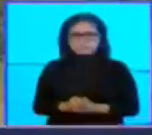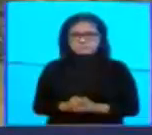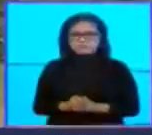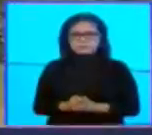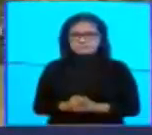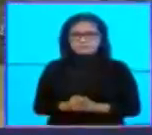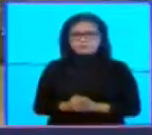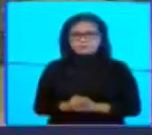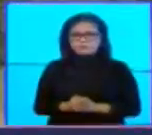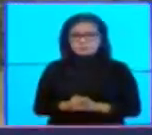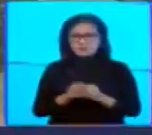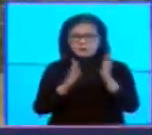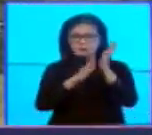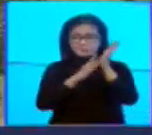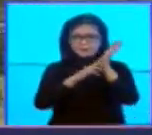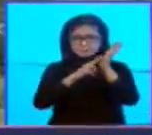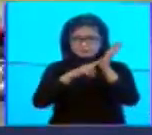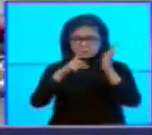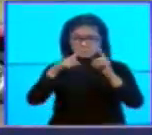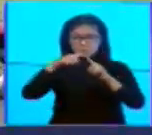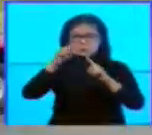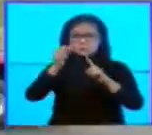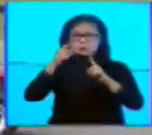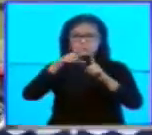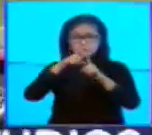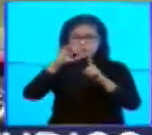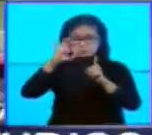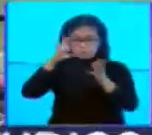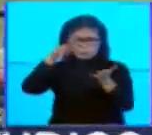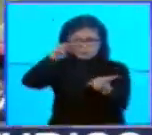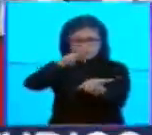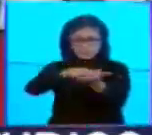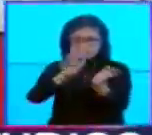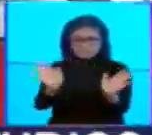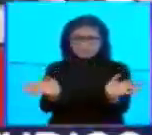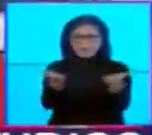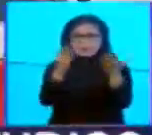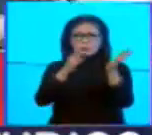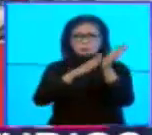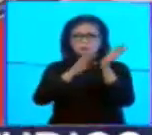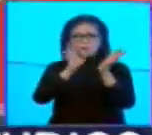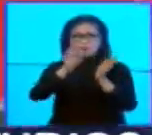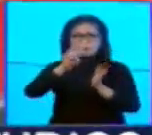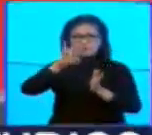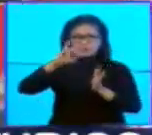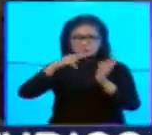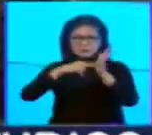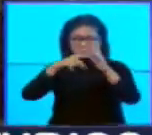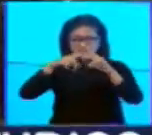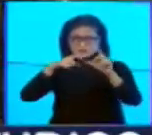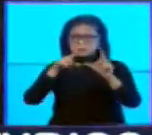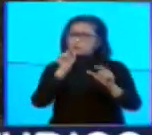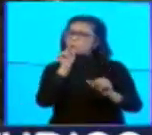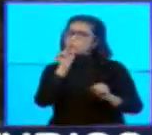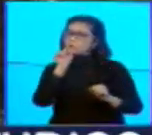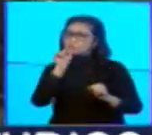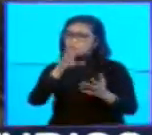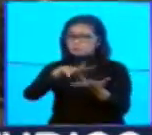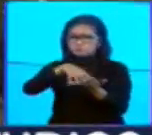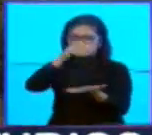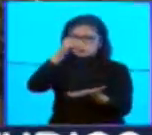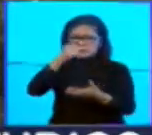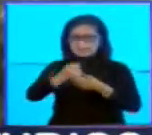MNC Studios International TBK resmi mulai membangun Movieland sebagai pusat industri film dan drama seri kelas dunia pertama